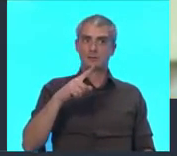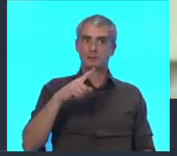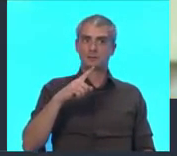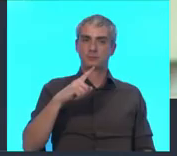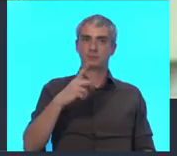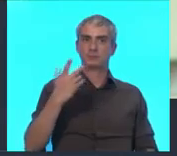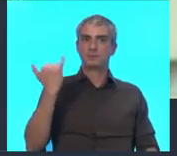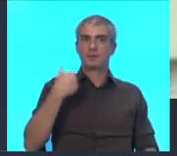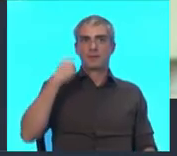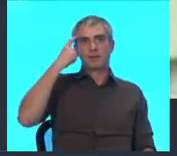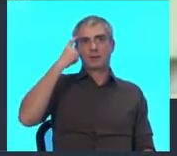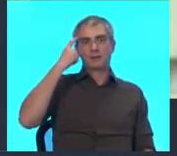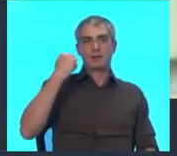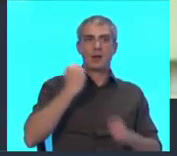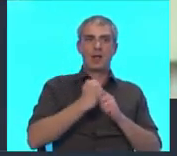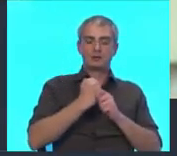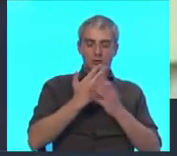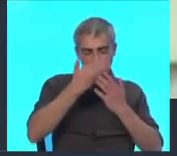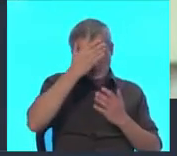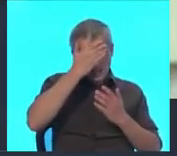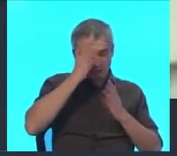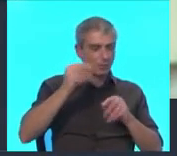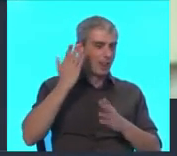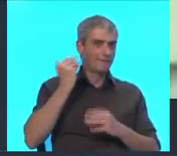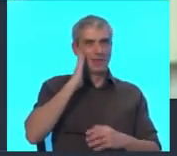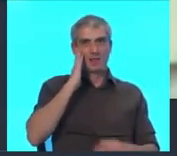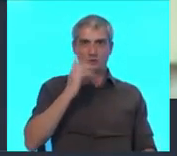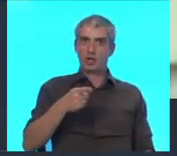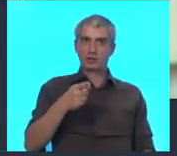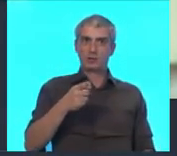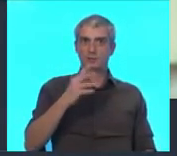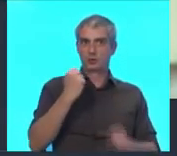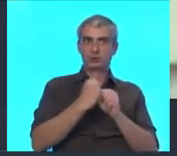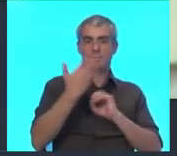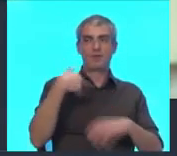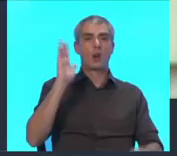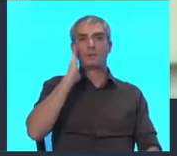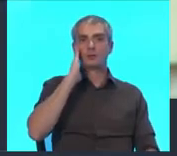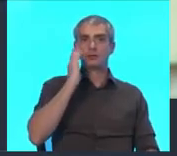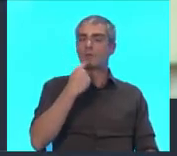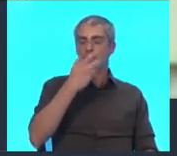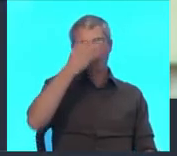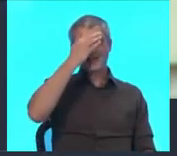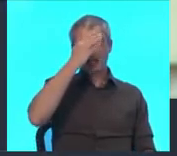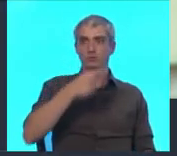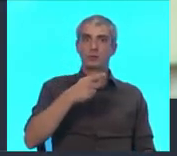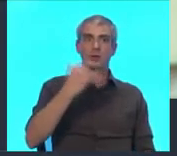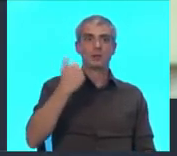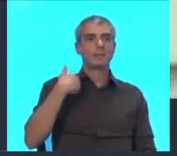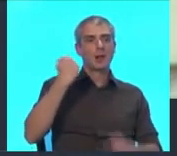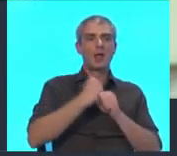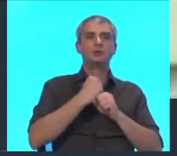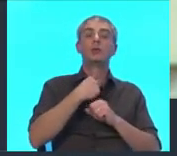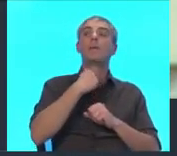ותמיד דאגתי לעשות את הקריאת שמה על המיטה. מה שעושים לפני שהולכים לישון, אומרים קריאת שמה. תמיד דאגתי לעשות את זה בכל